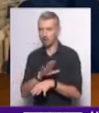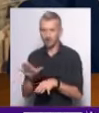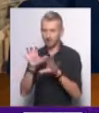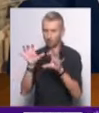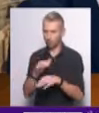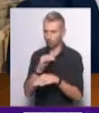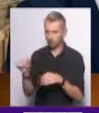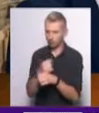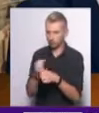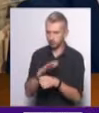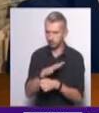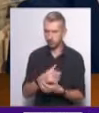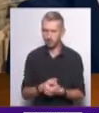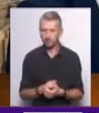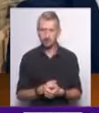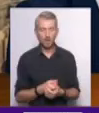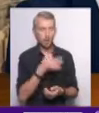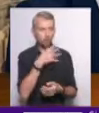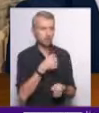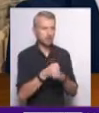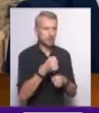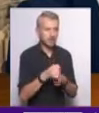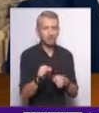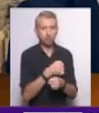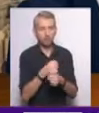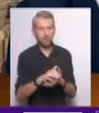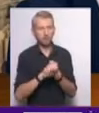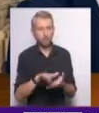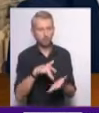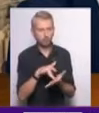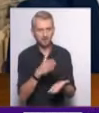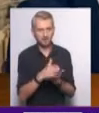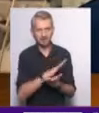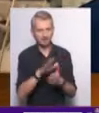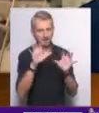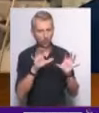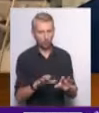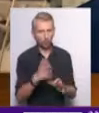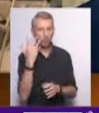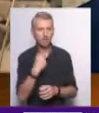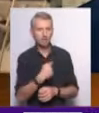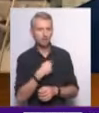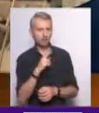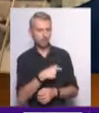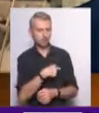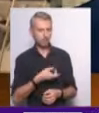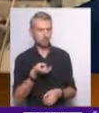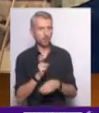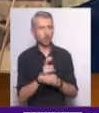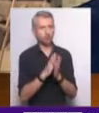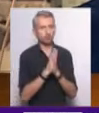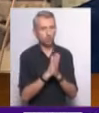рівні. Правильно? Ну, будь-яке насильство, будь-яке бійка в мирному місці – це є недосить закону. Угу. Коли я як депутат приходжу і